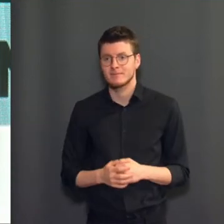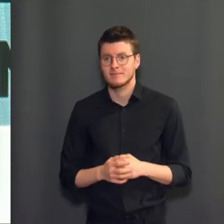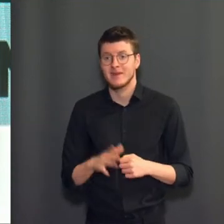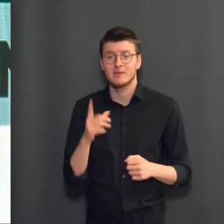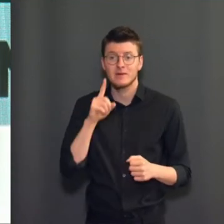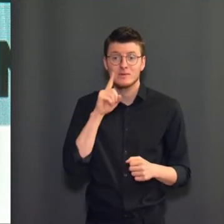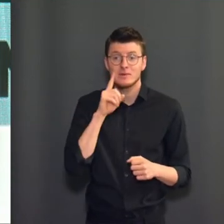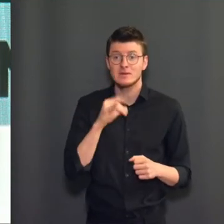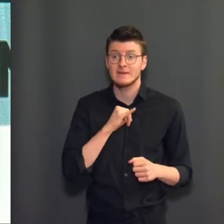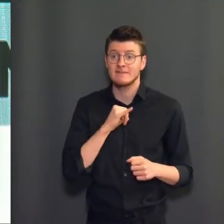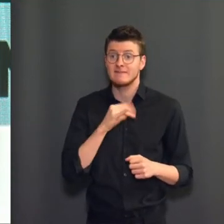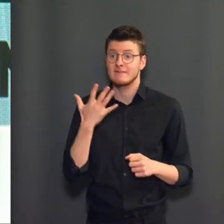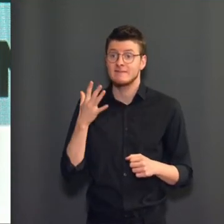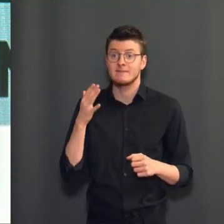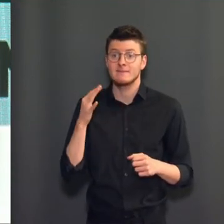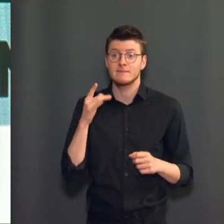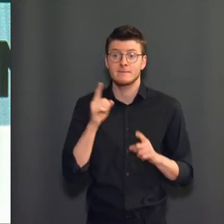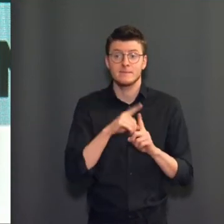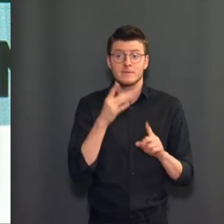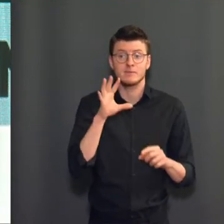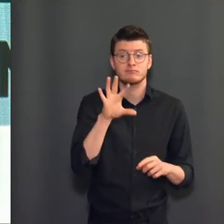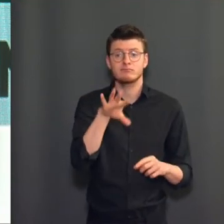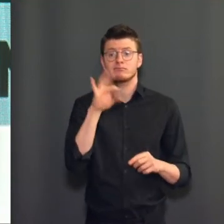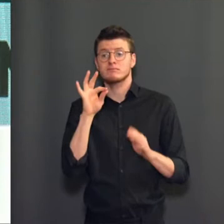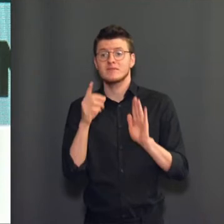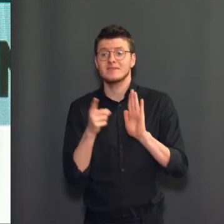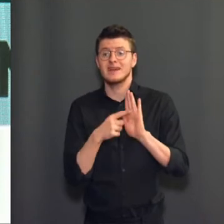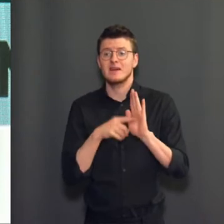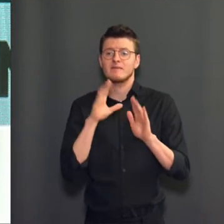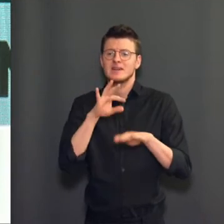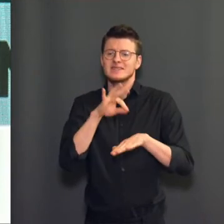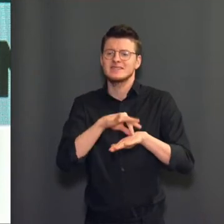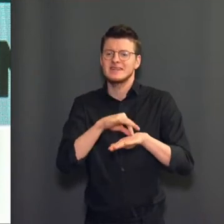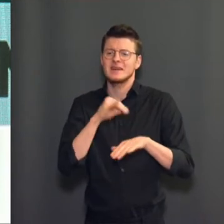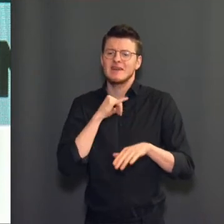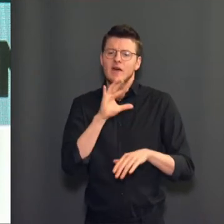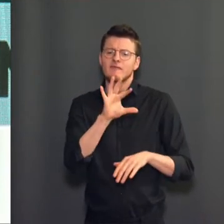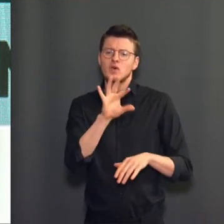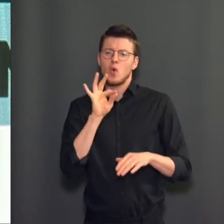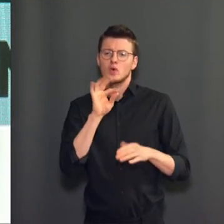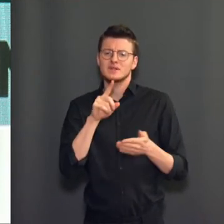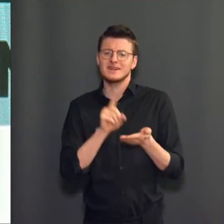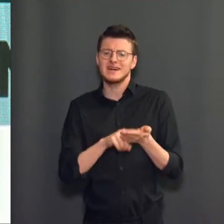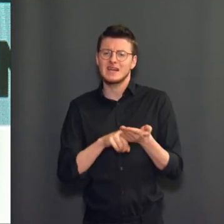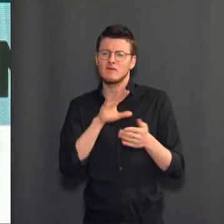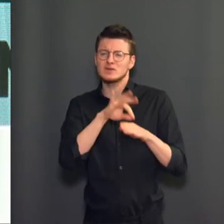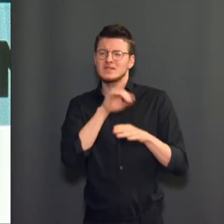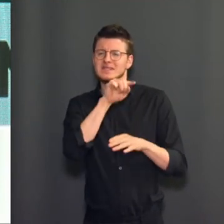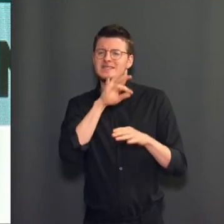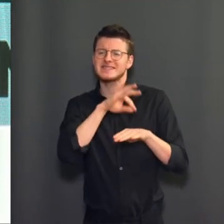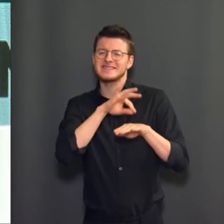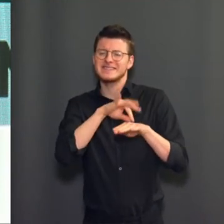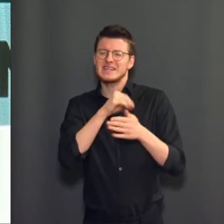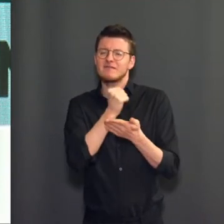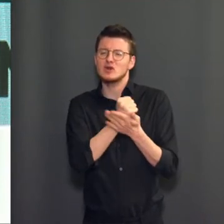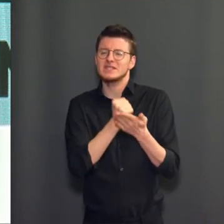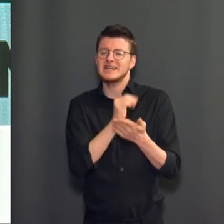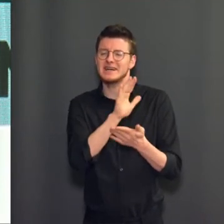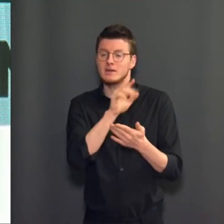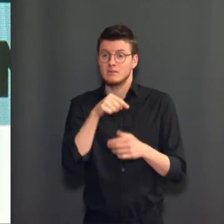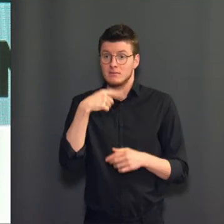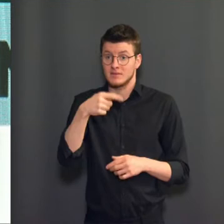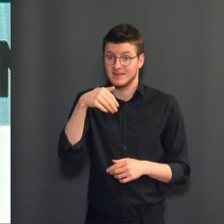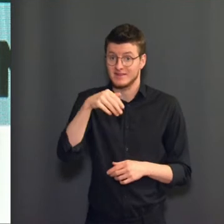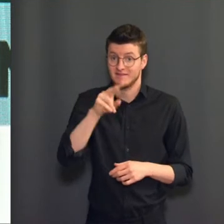voorkeurregeling bij de ziekteverzekering, is het de bedoeling om een regeling te treffen vanaf aanstaande vrijdag 9 april,